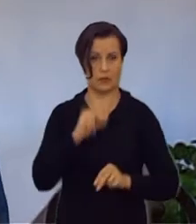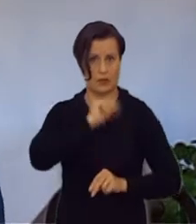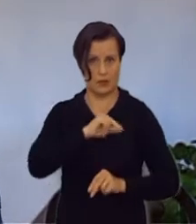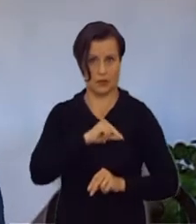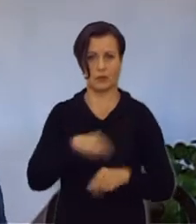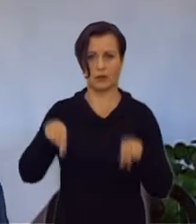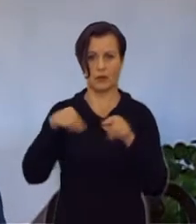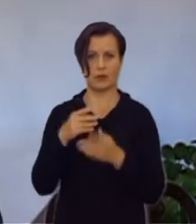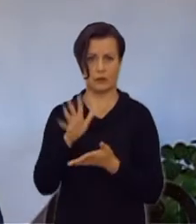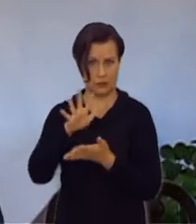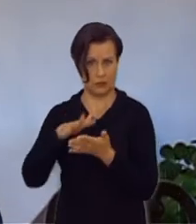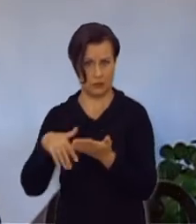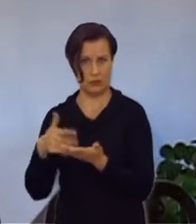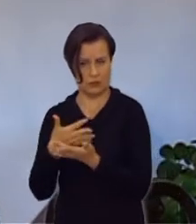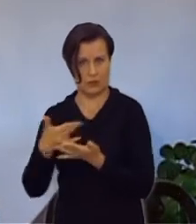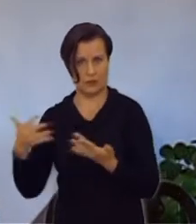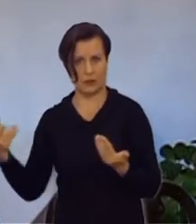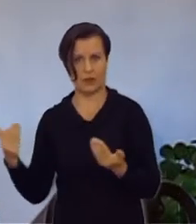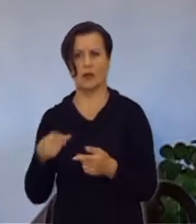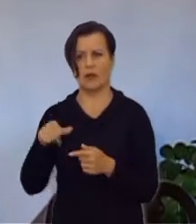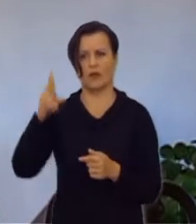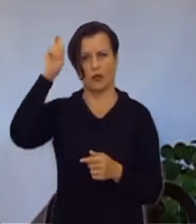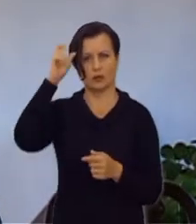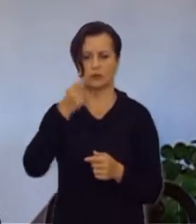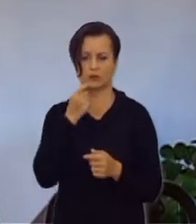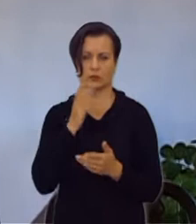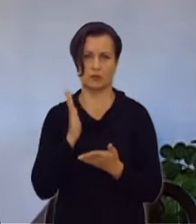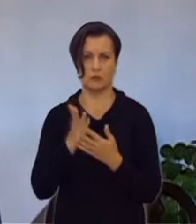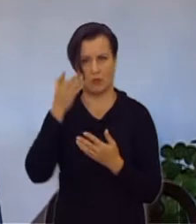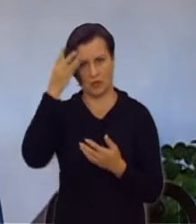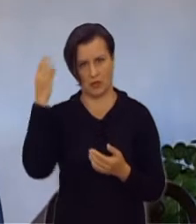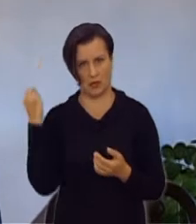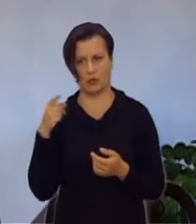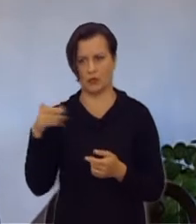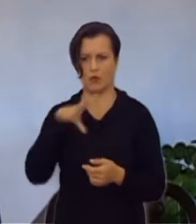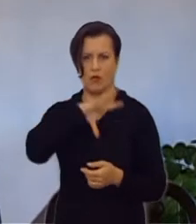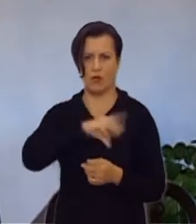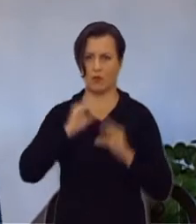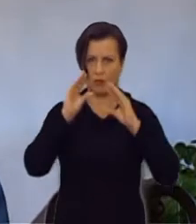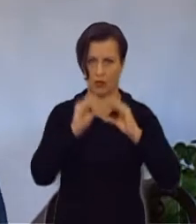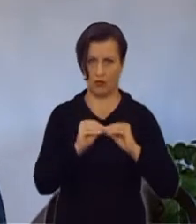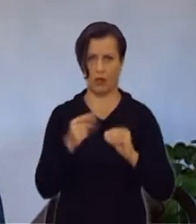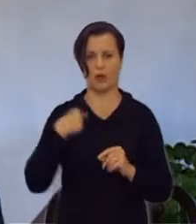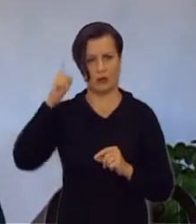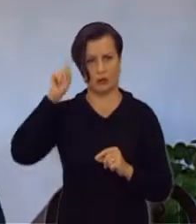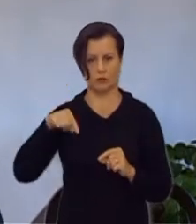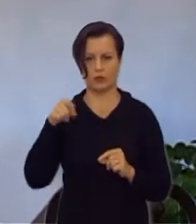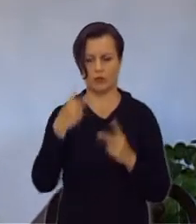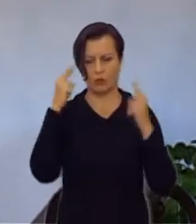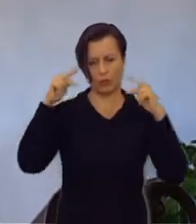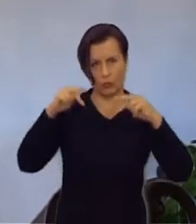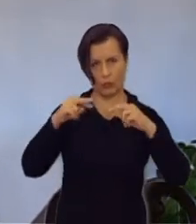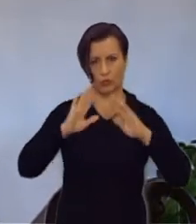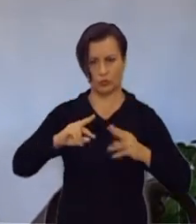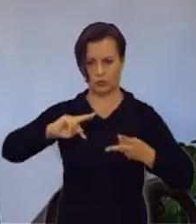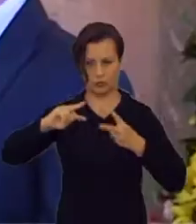daugiau, dėja, bet valstybės yra, galiu pasakyti, ir užmirštos šiek tiek. Jų atlyginimai vieni mažiausių. Aš tikiu, kad keisis